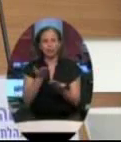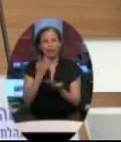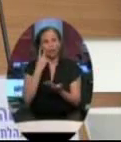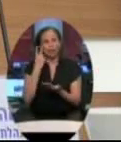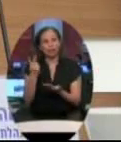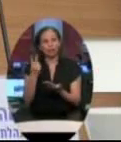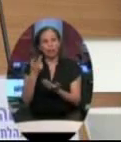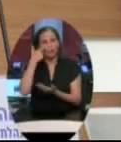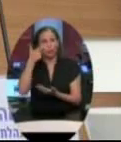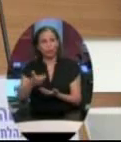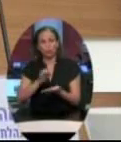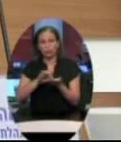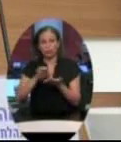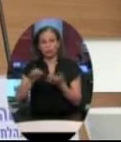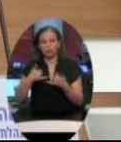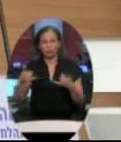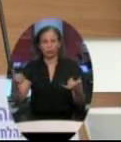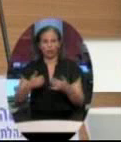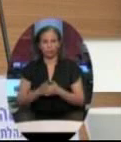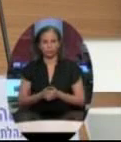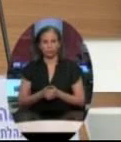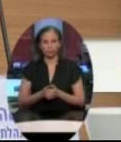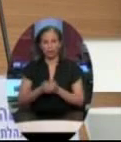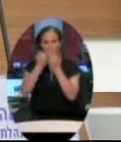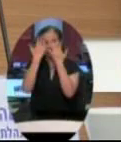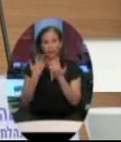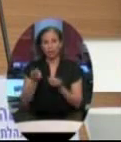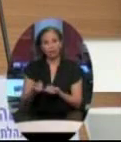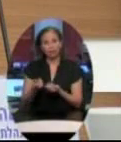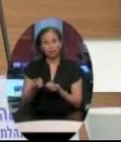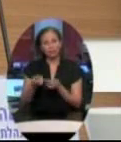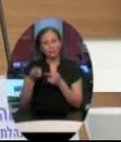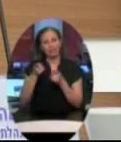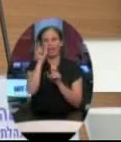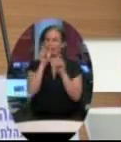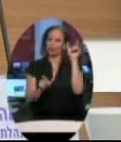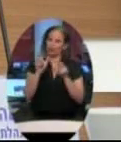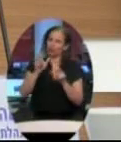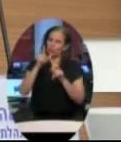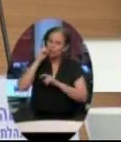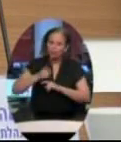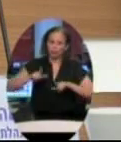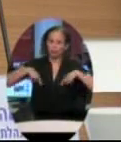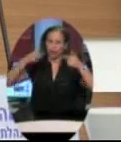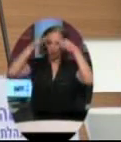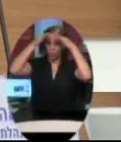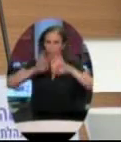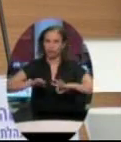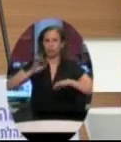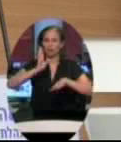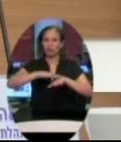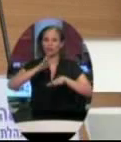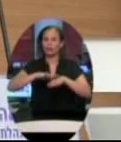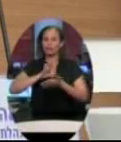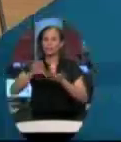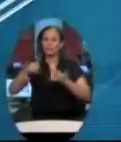הרווחה, מאחורי המספרים האלה נמצאים אנשים, ולאנשים האלה מגיע לחיות בכבוד. והתפקיד של משרד הרווחה זה לוודא שהם